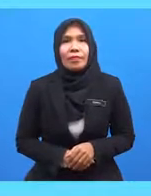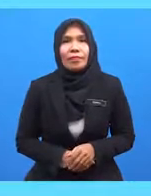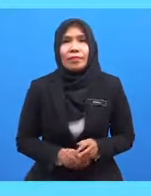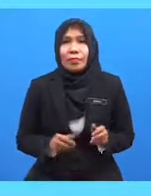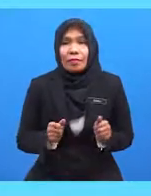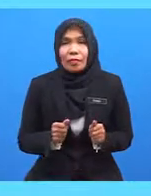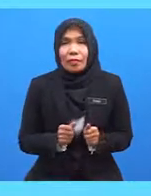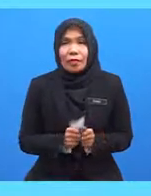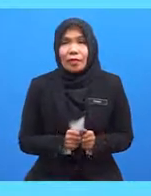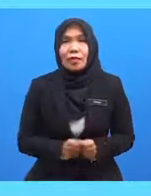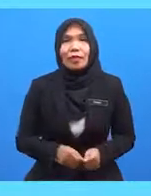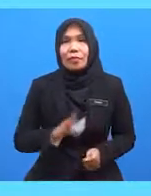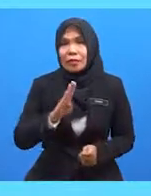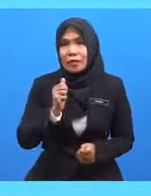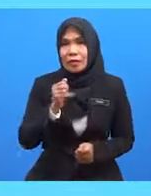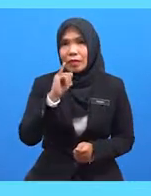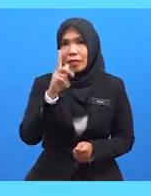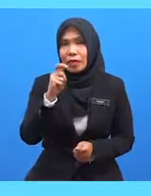bahasa Sanskrit.